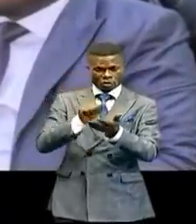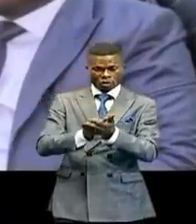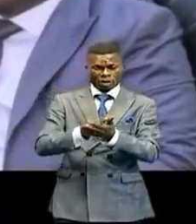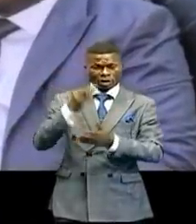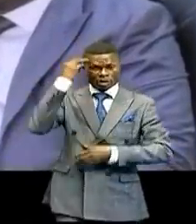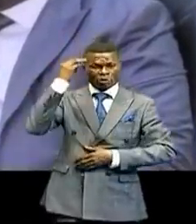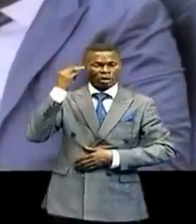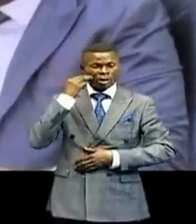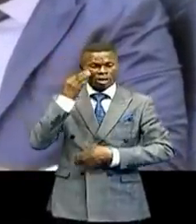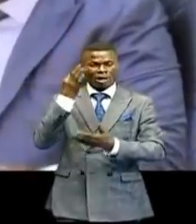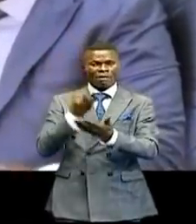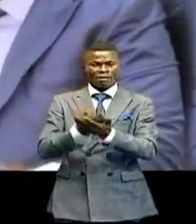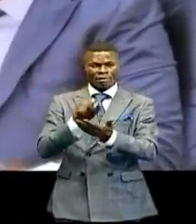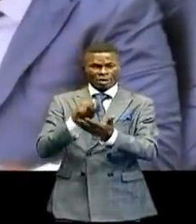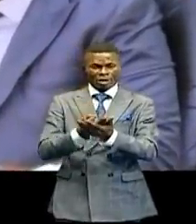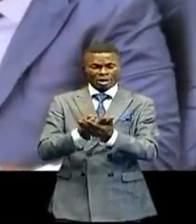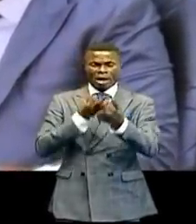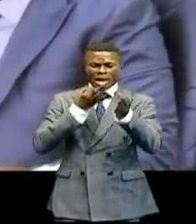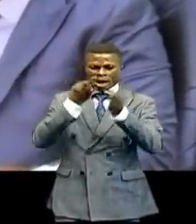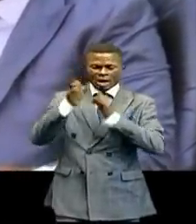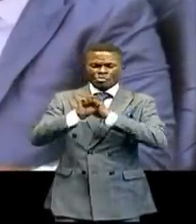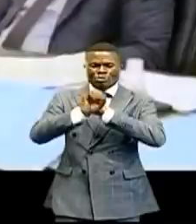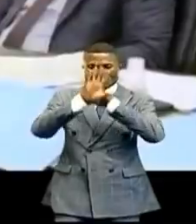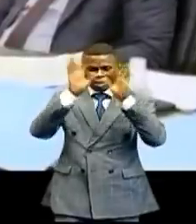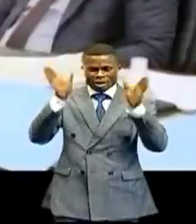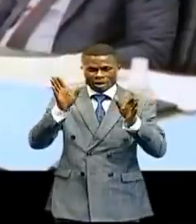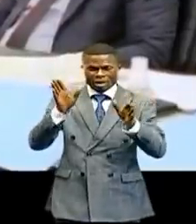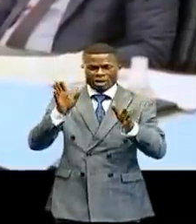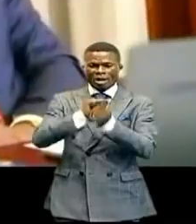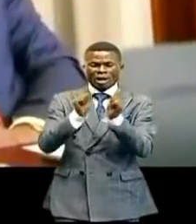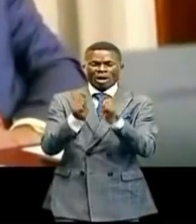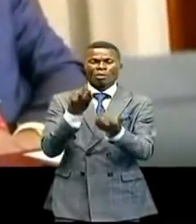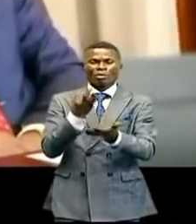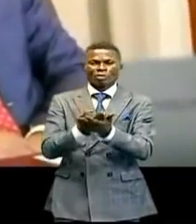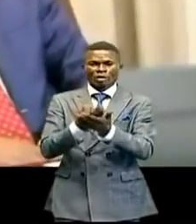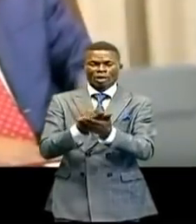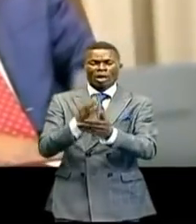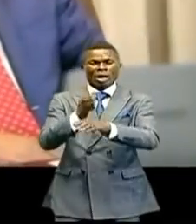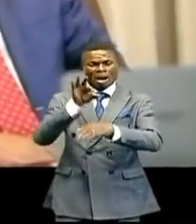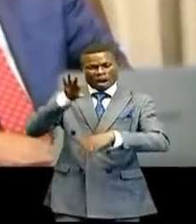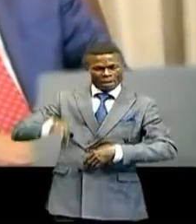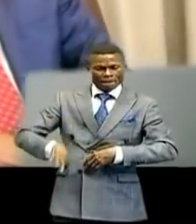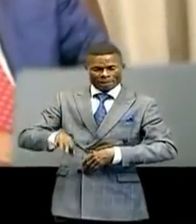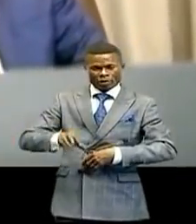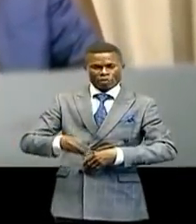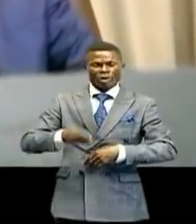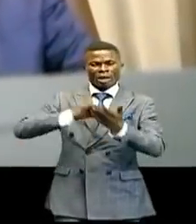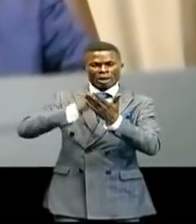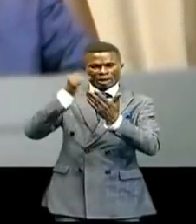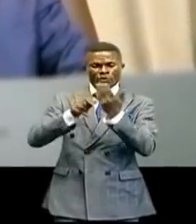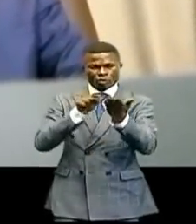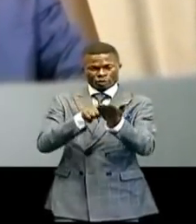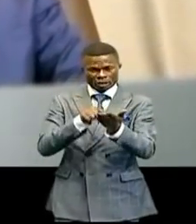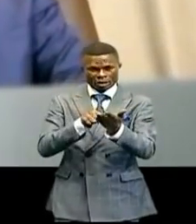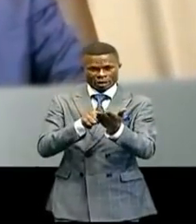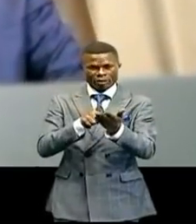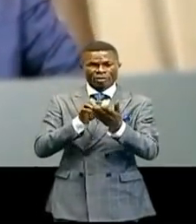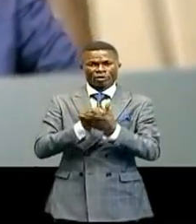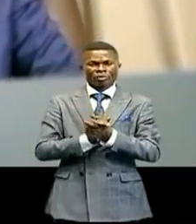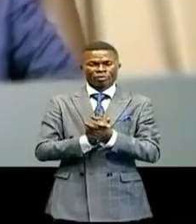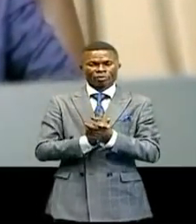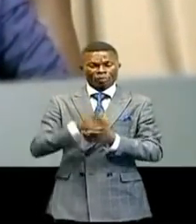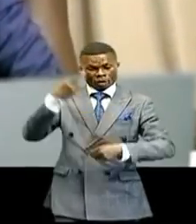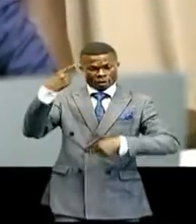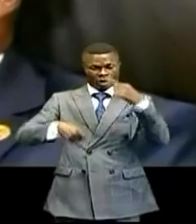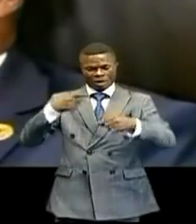le ministre des Finances qui a explicité les aspects financiers et les avantages qu'attribuent ces projets. Un